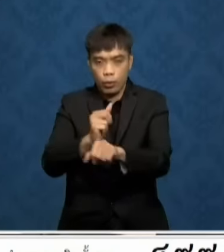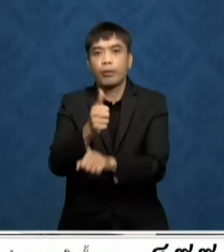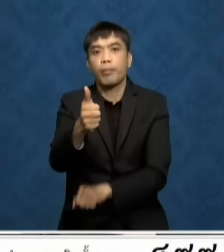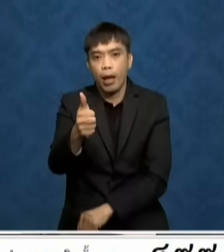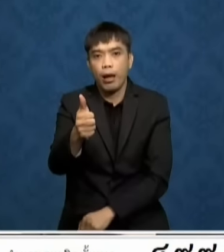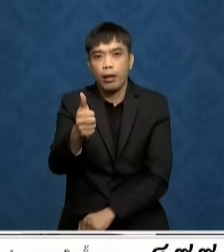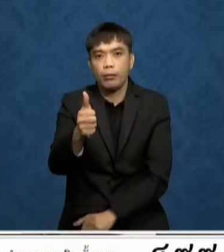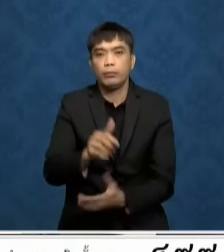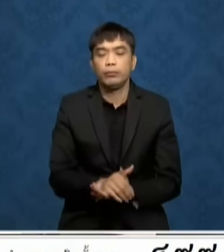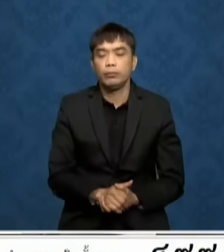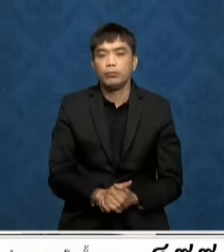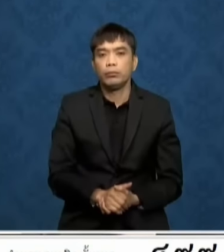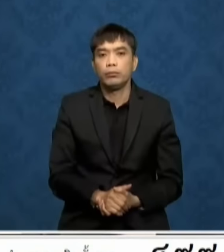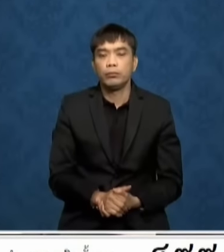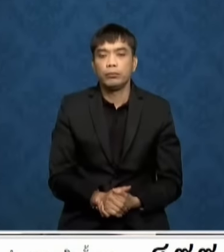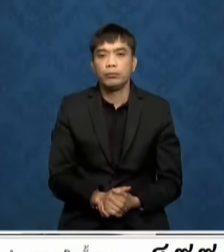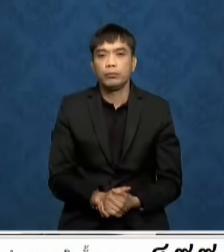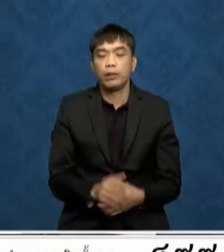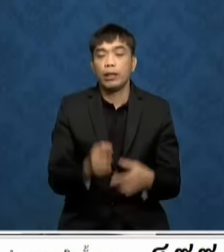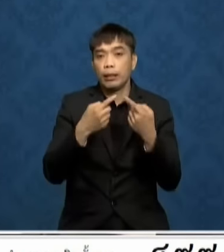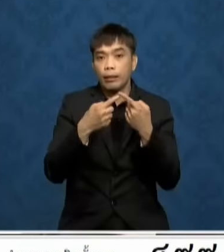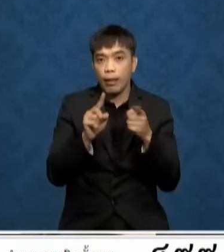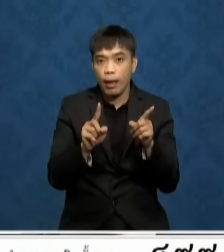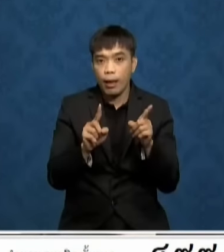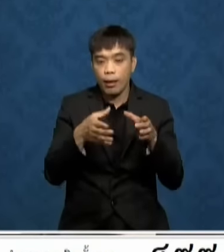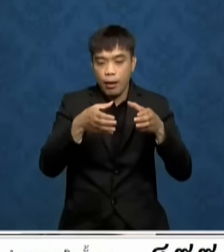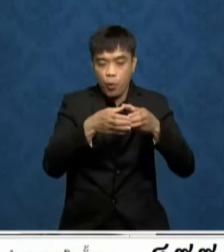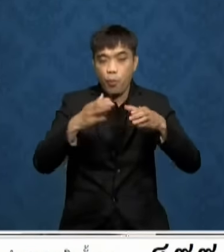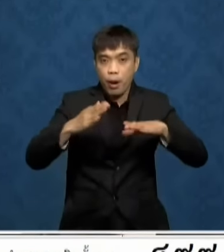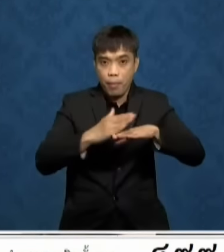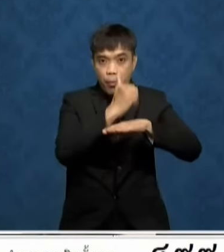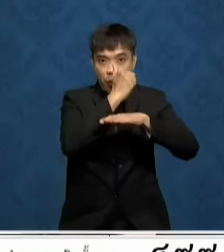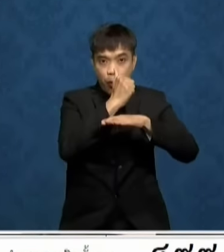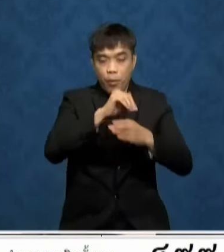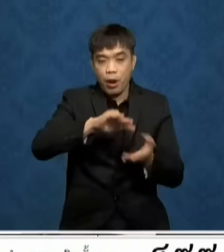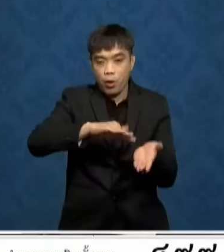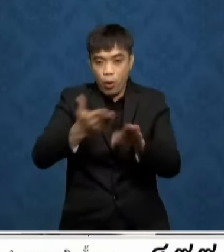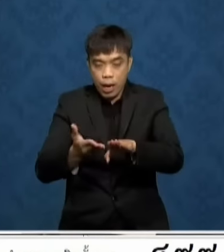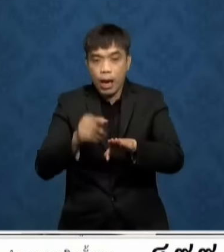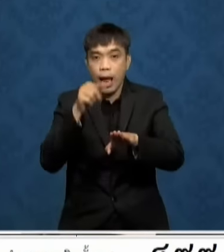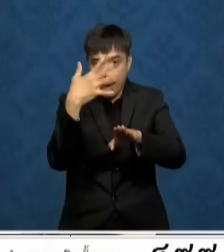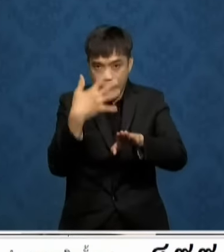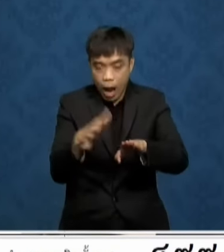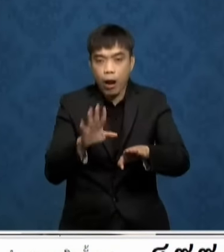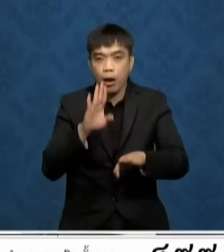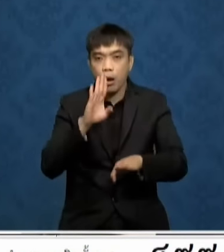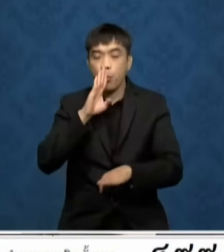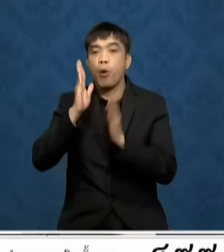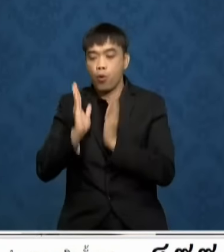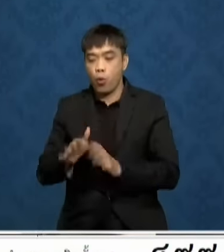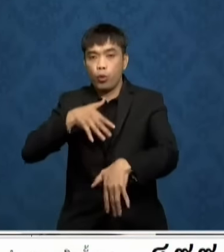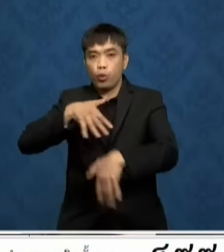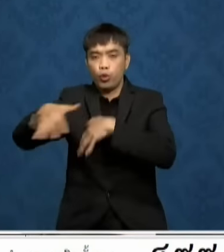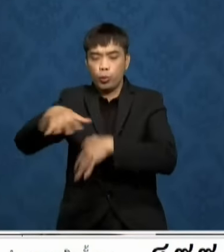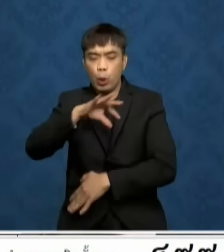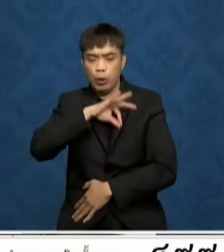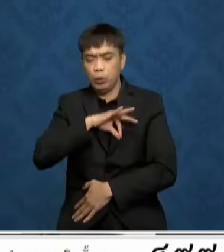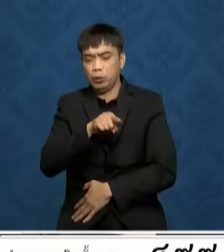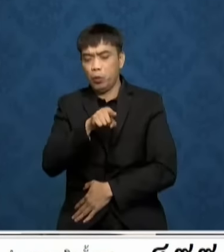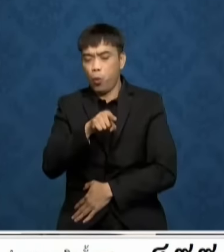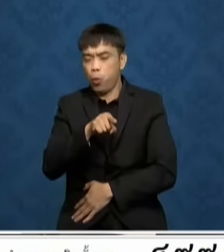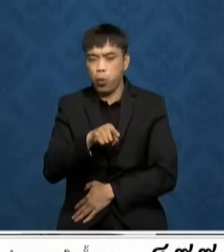ายได้หากการยุบพรรคการเมืองนั้นขัดแย้งต่อความรู้สึกต่อประชาชนหมู่มากก็จะทำให้เกิดความเครือบแคลงส